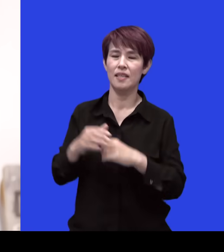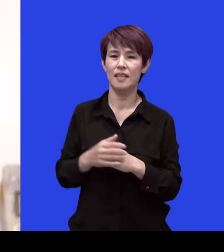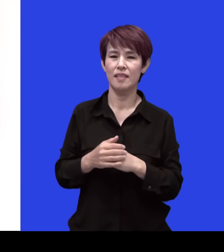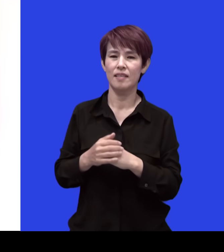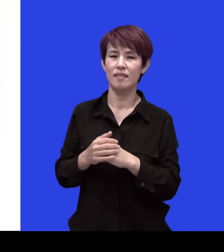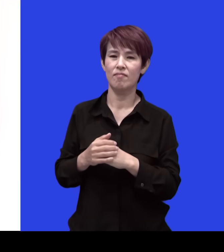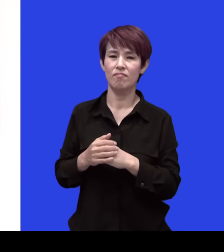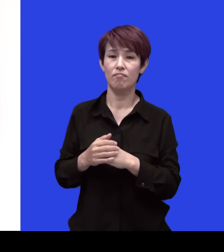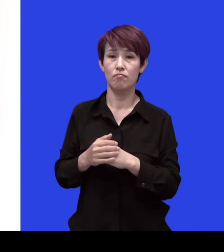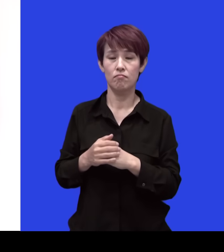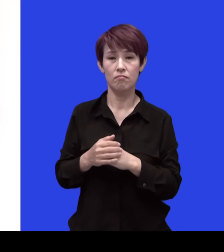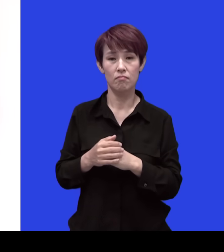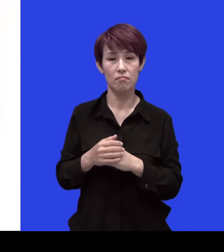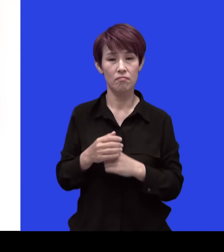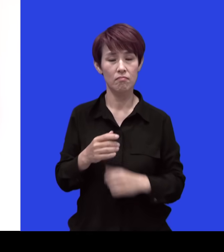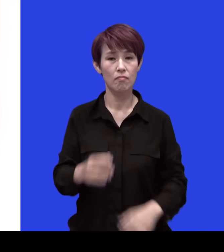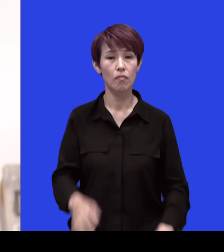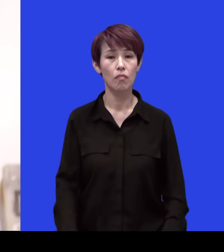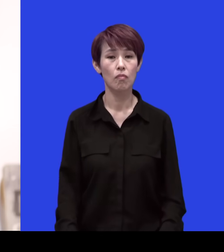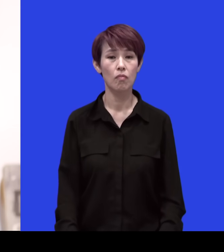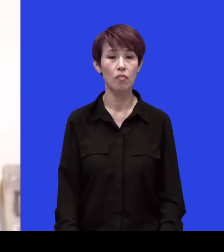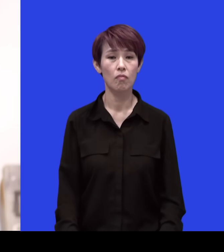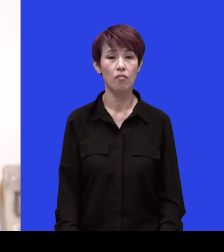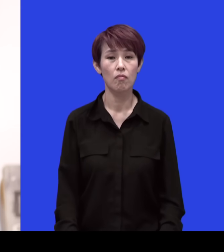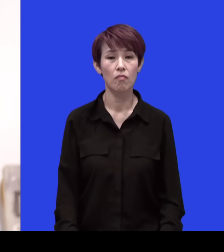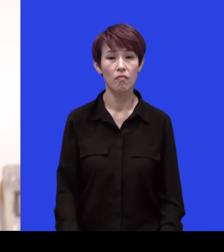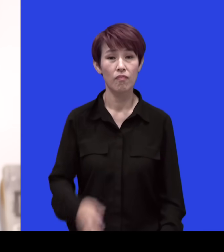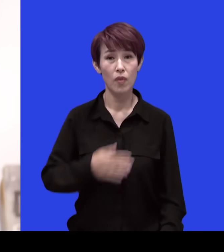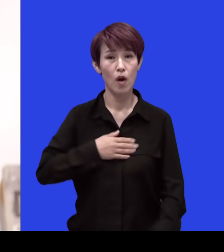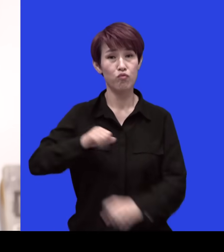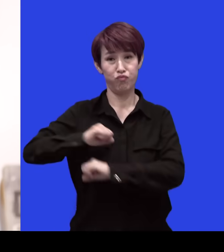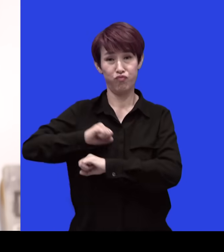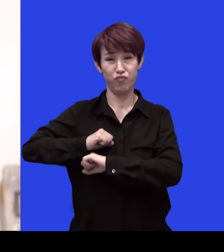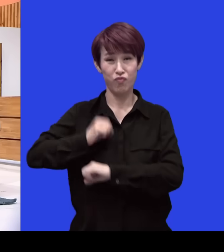예. 그 대학을 제가 현역